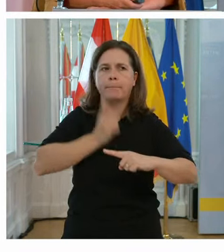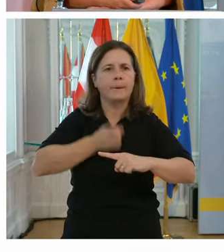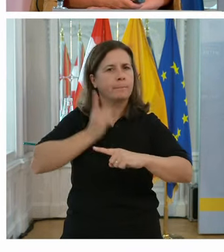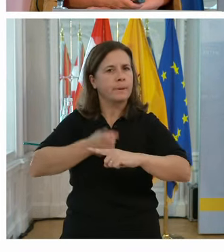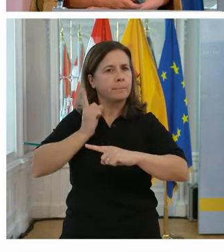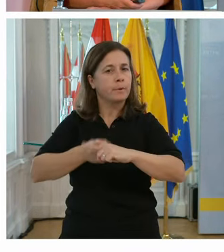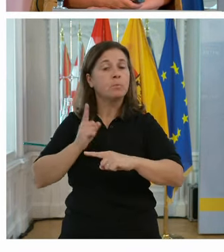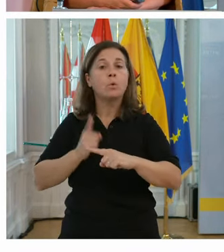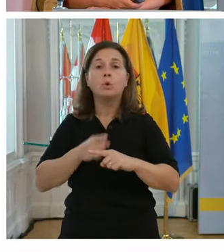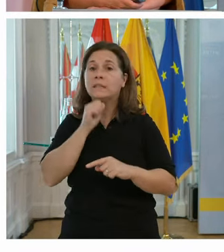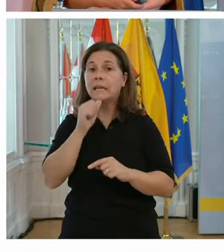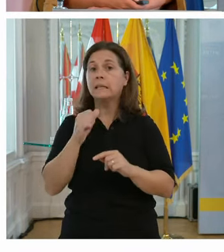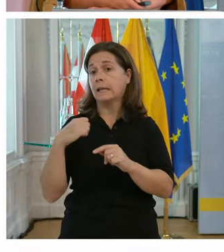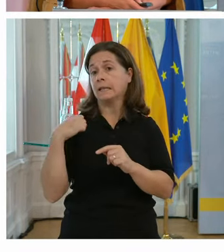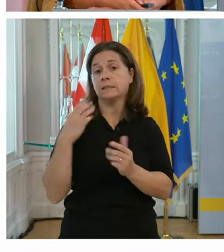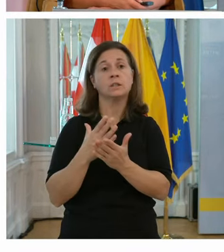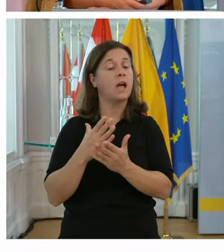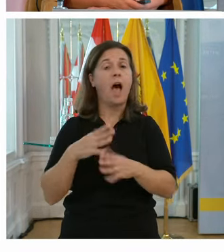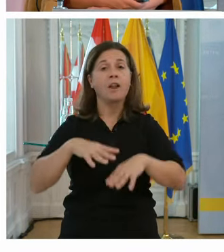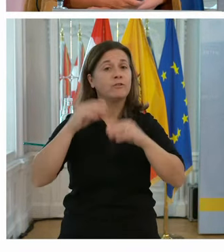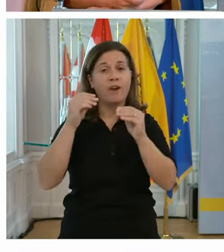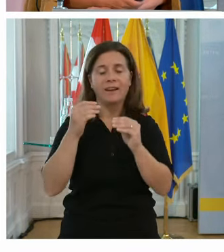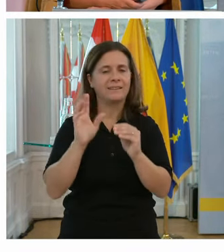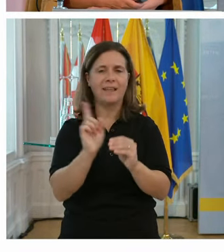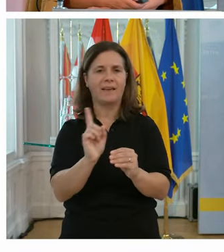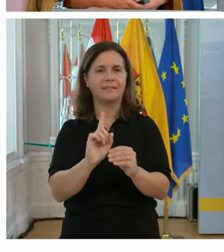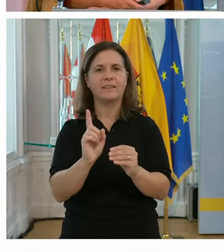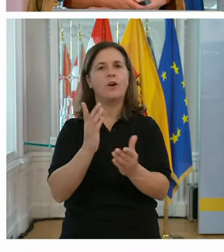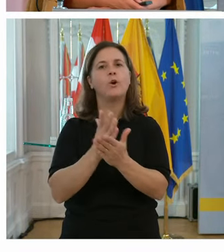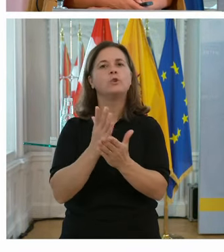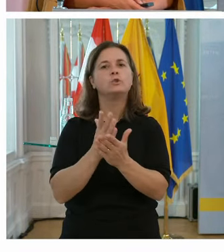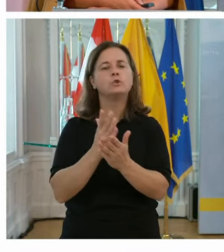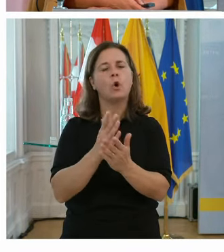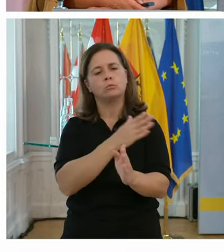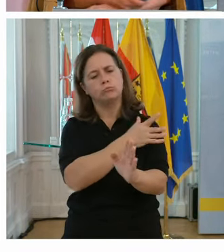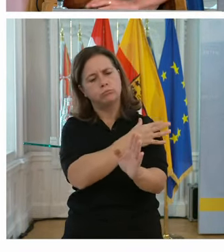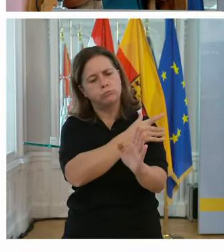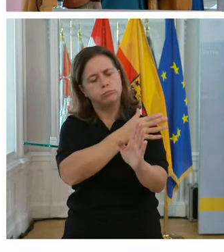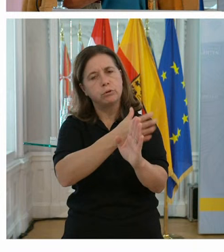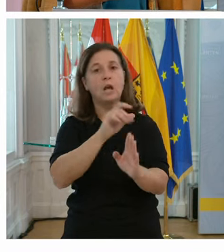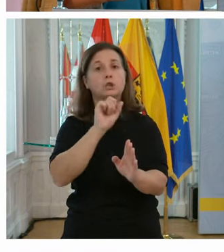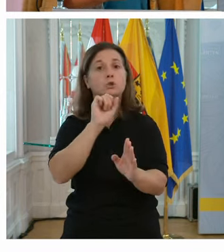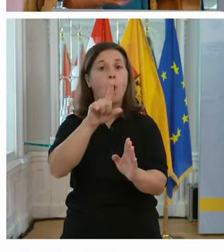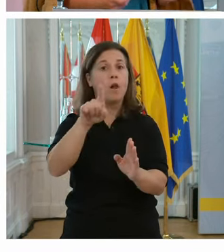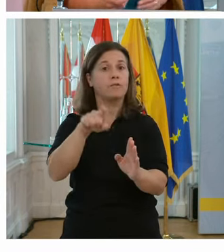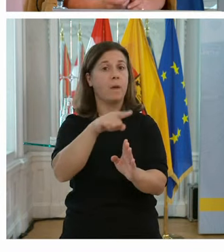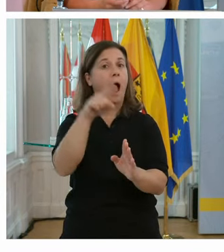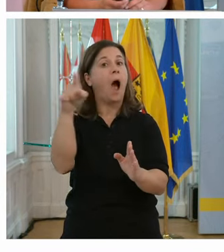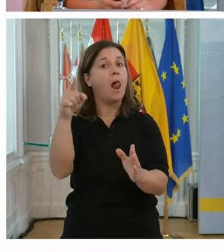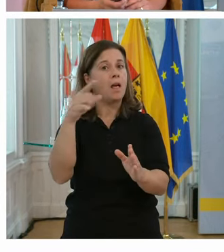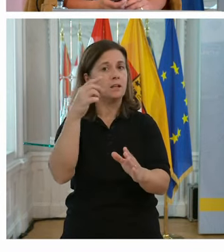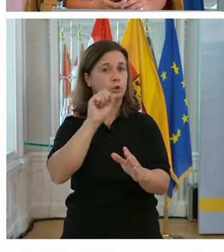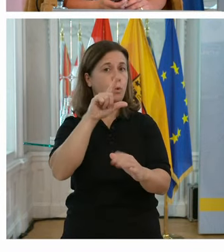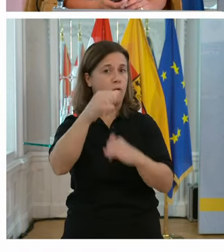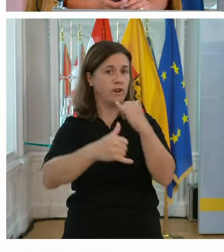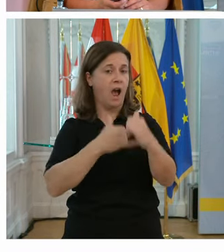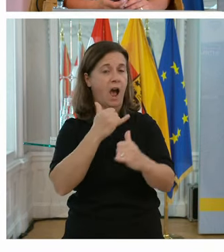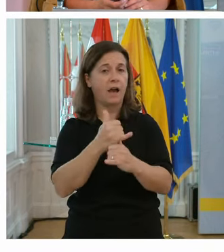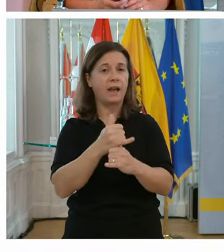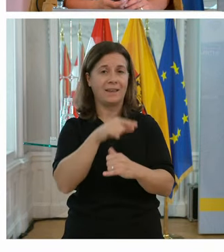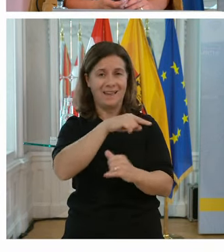und wir machen das nicht erst seit gestern, sondern zum 12. Mal zum Beispiel gelistet im Dow